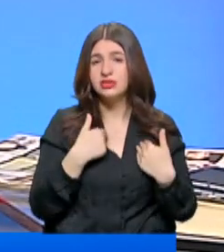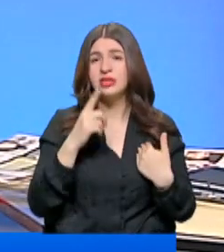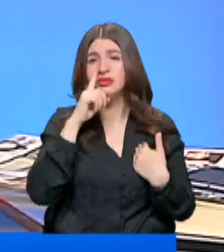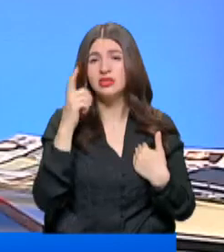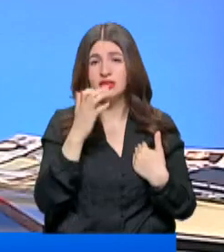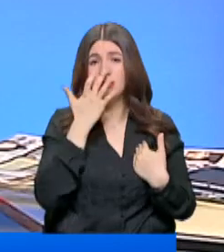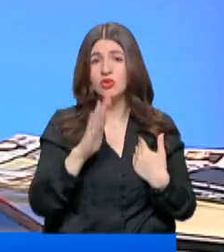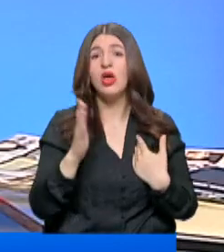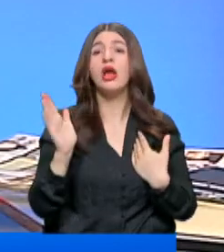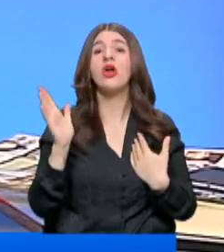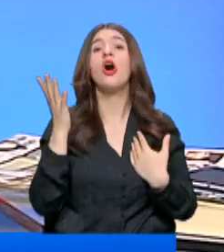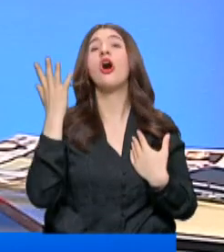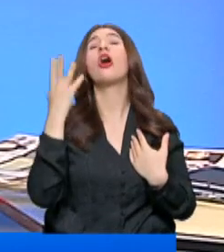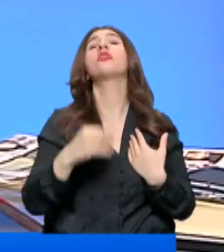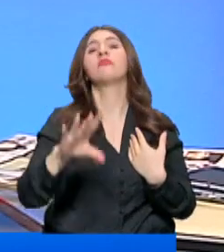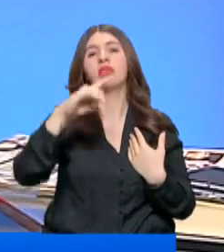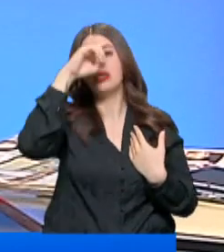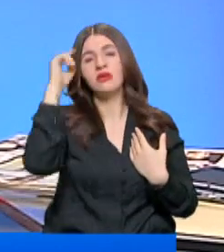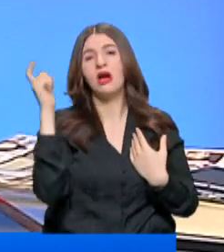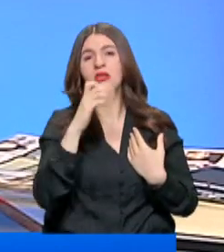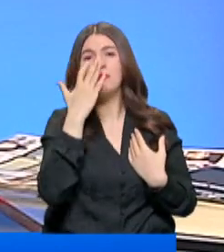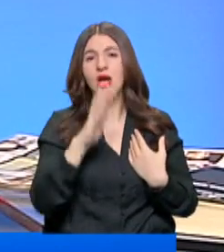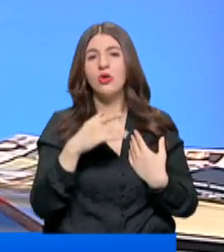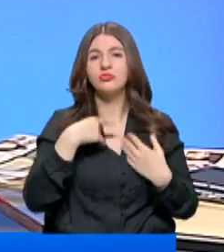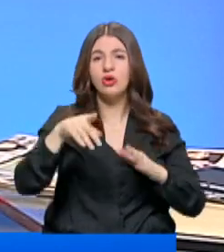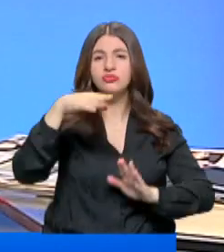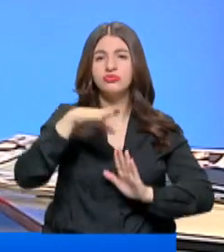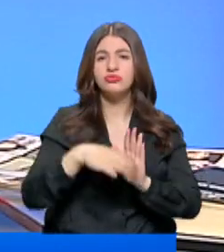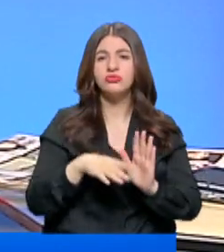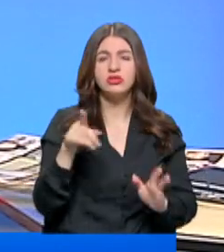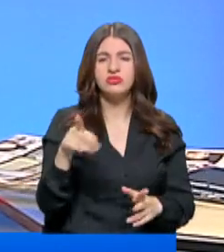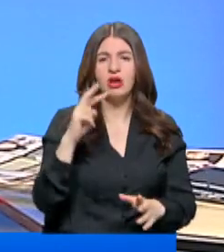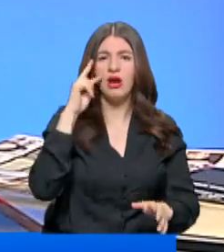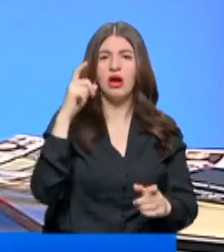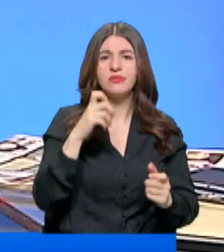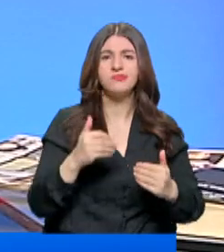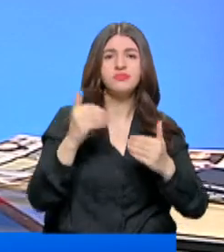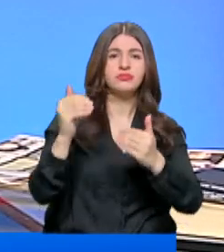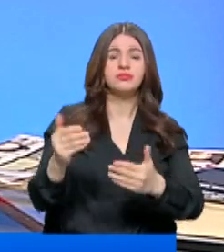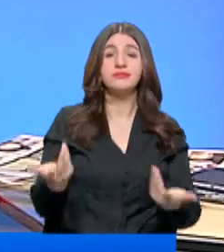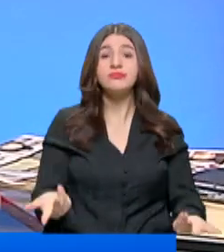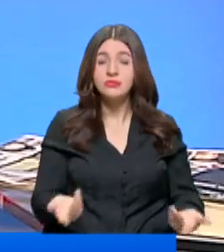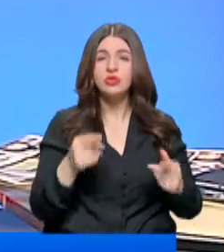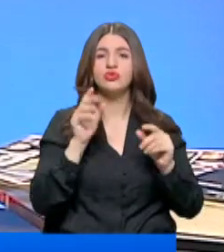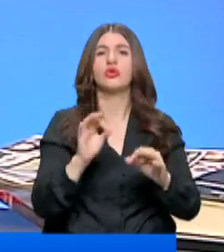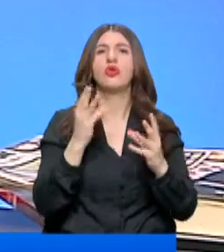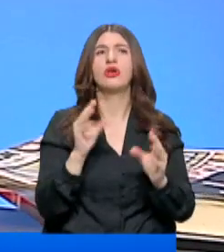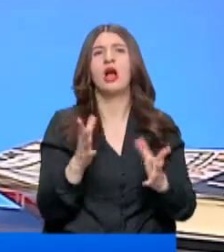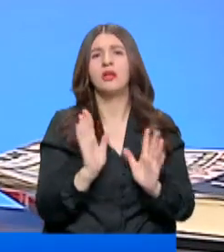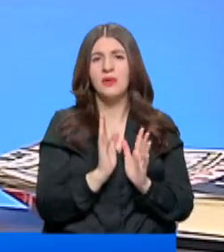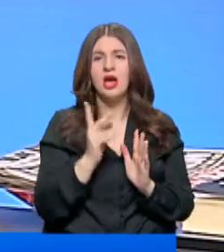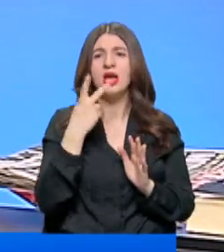nisan ayında bekliyorduk hadi olmadı yaz aylarında bekliyorduk o düştü şimdi Aralık ayına kaldı yani şu olacak